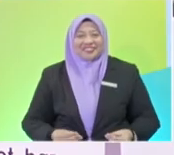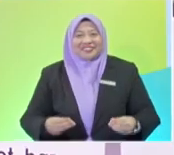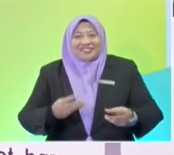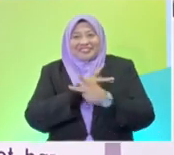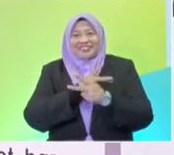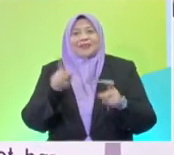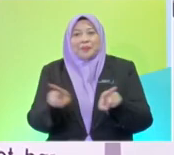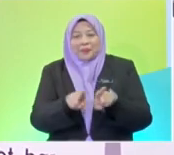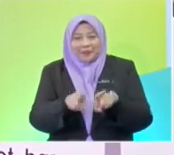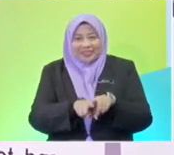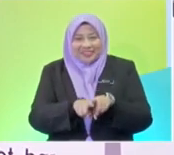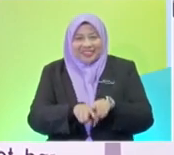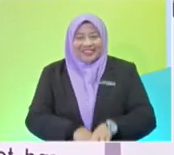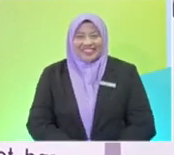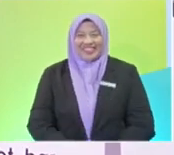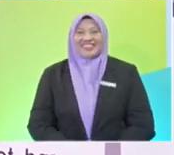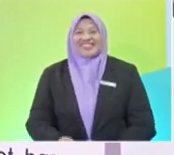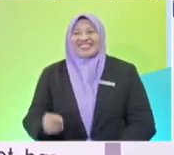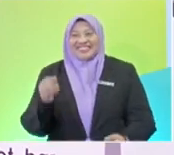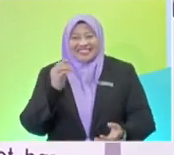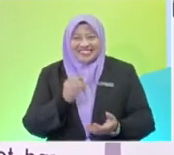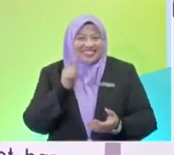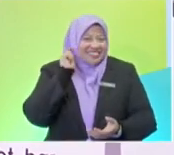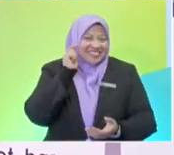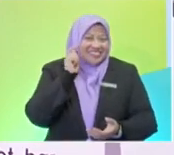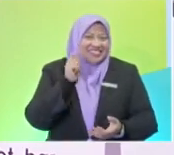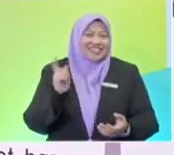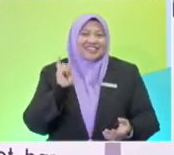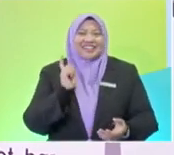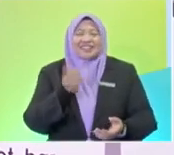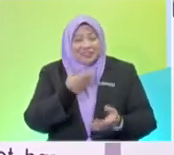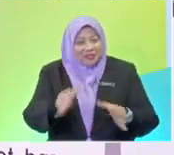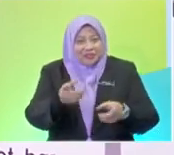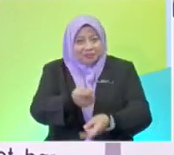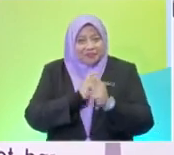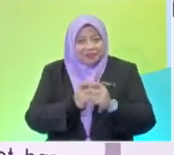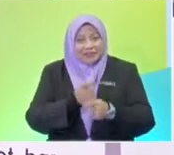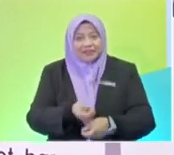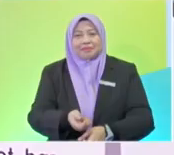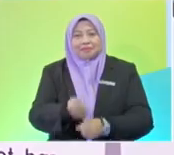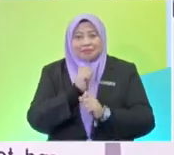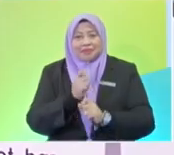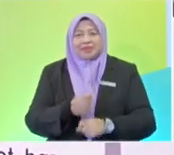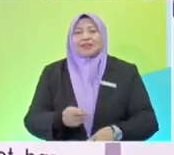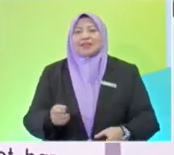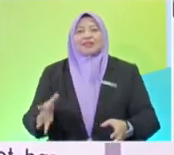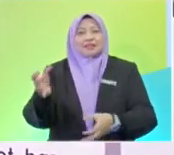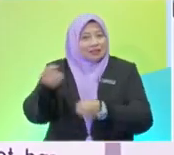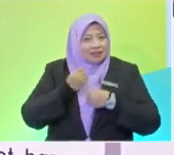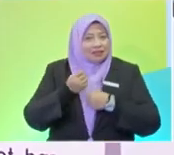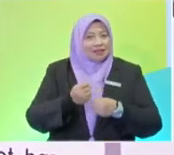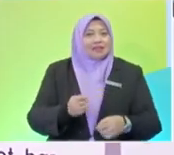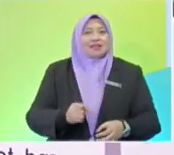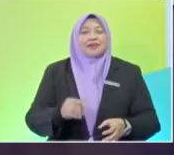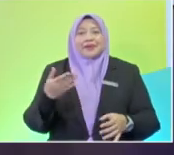karena bersama kami pada hari ini sebentar tadi yang kita pergi memancing tuh cewekku yang kita menari ikan dan lekat pada apa itu